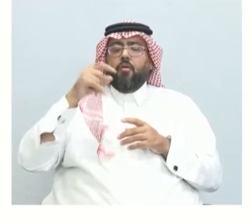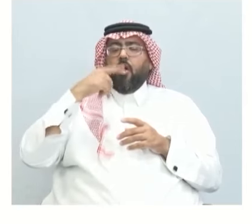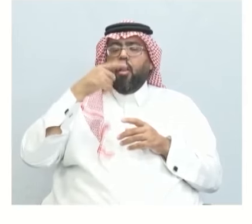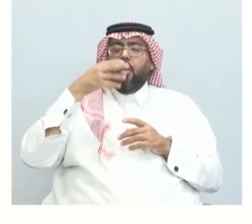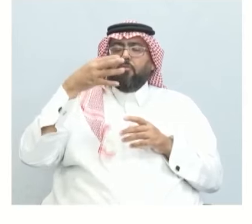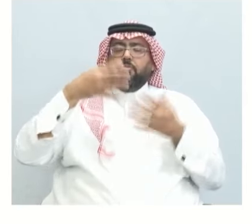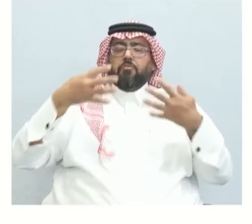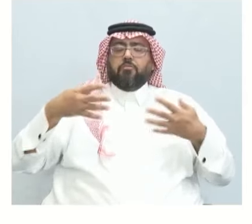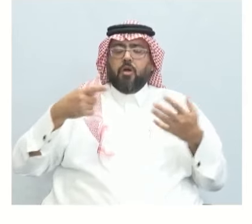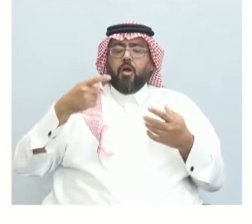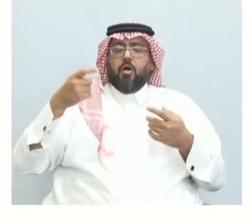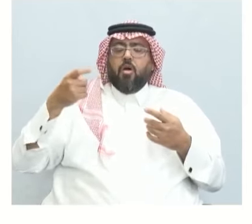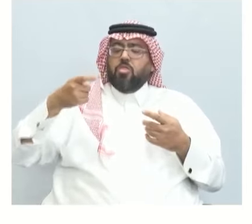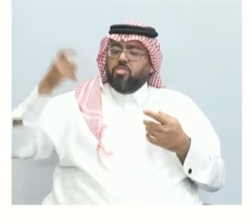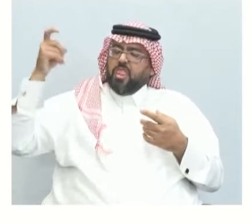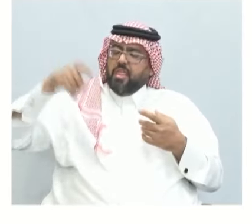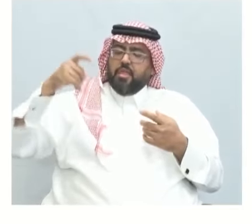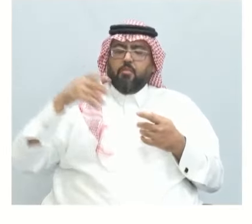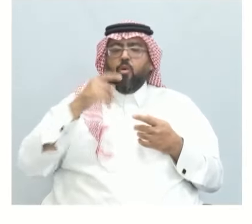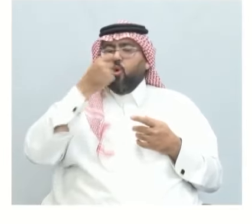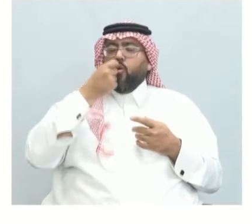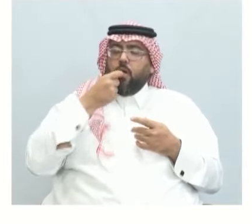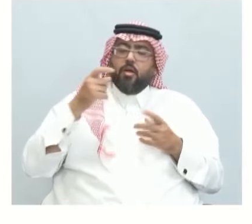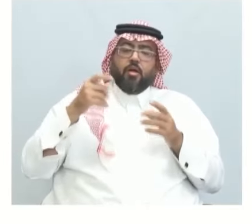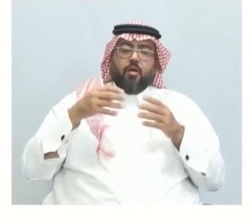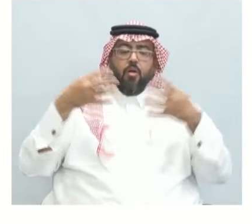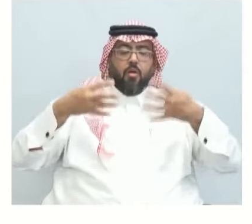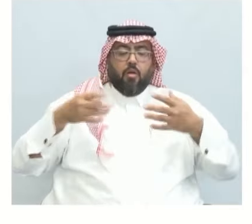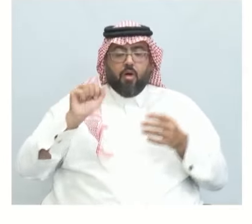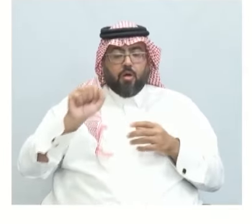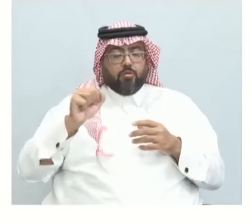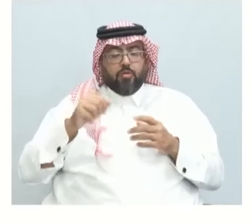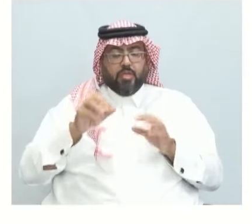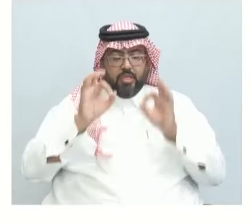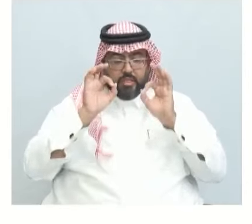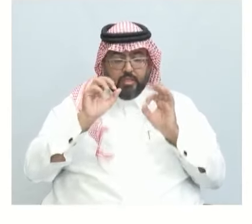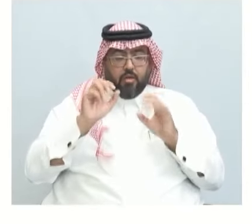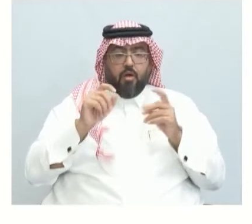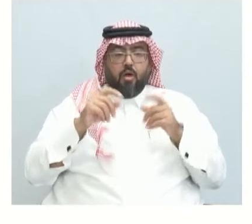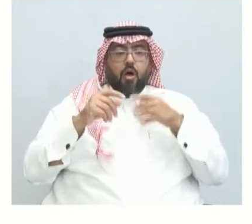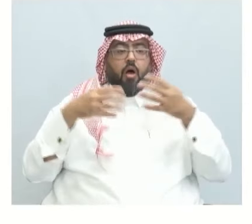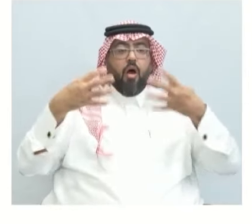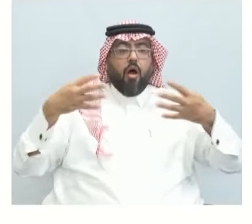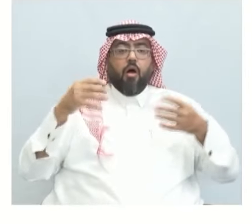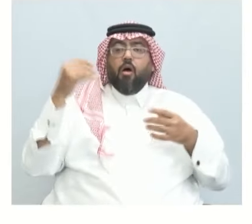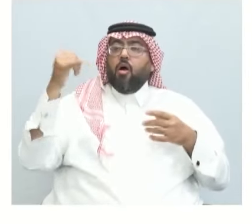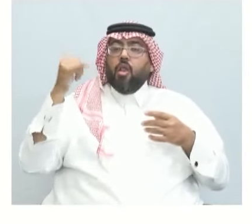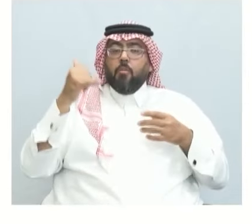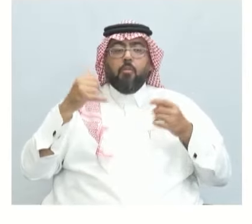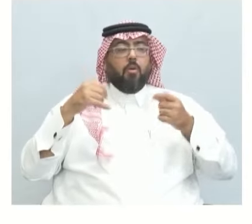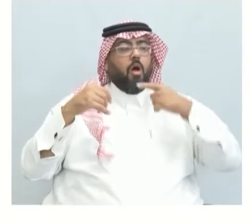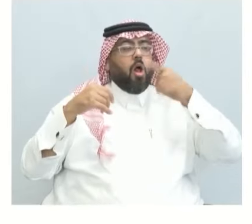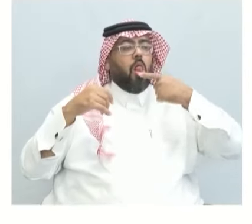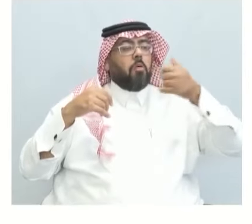ولذلك نزل القران تحديا لهم ولذلك تحداهم القران الكريم في اخص خصائصهم وابر ع فنونهم وهي